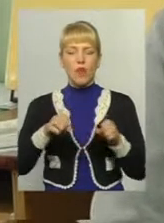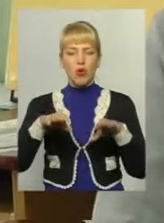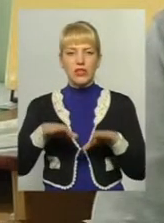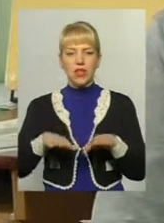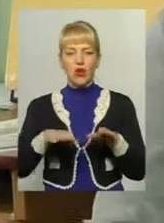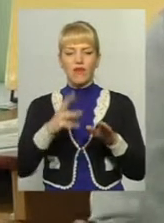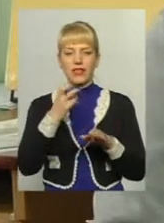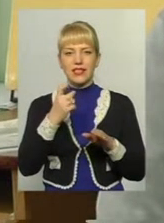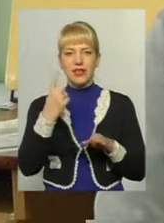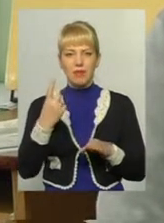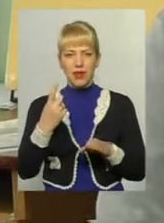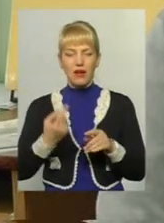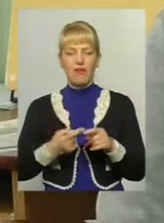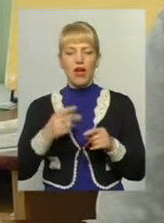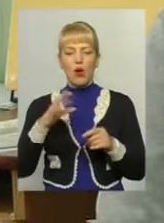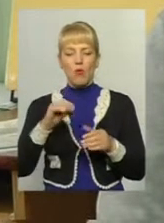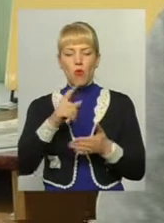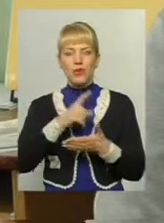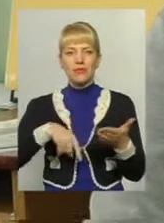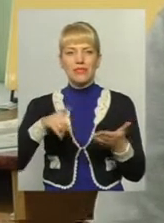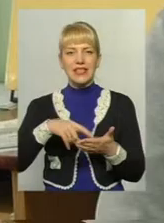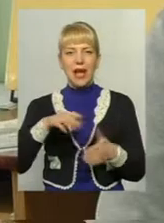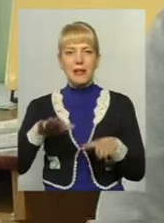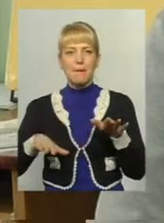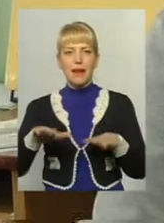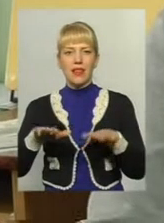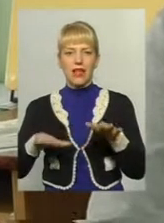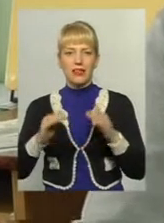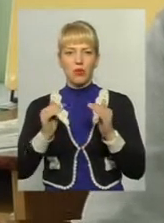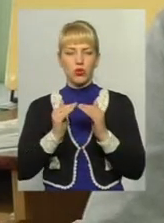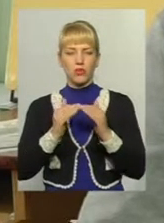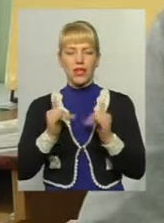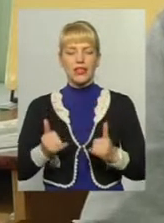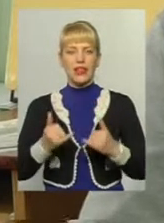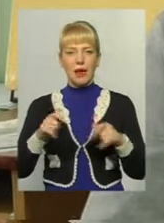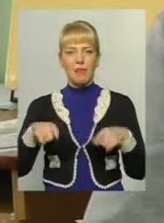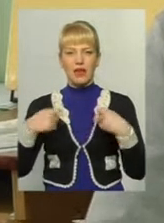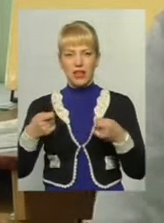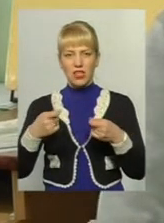по списанию с балансу будинков для передачи их